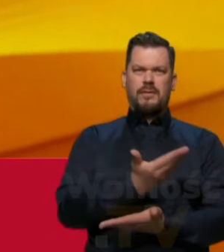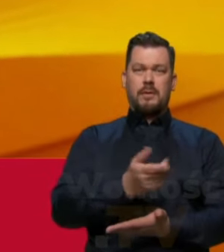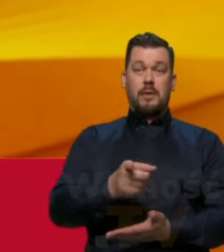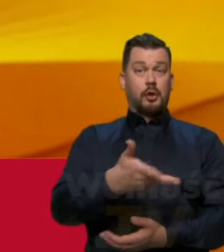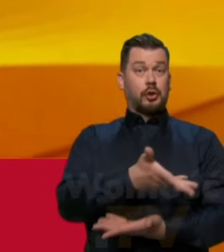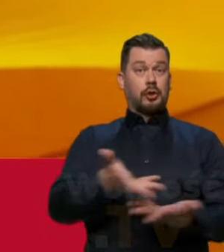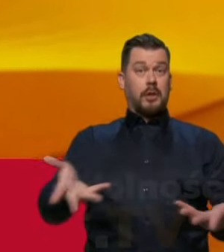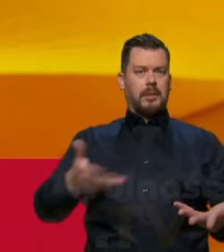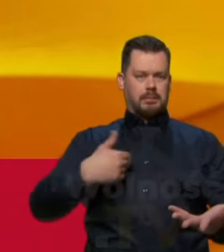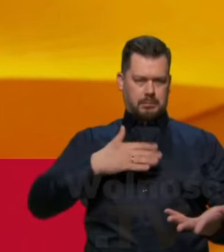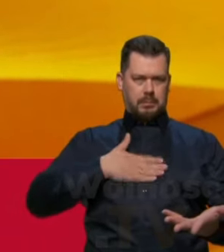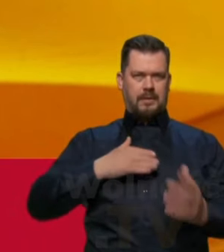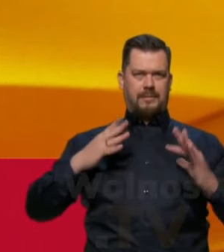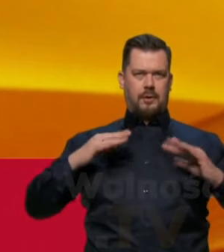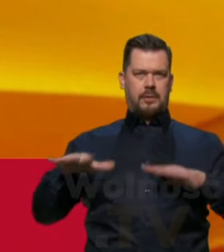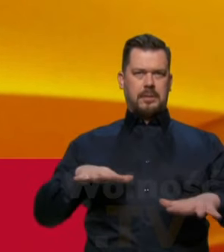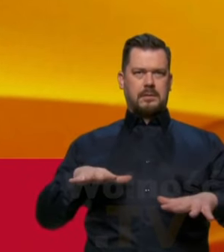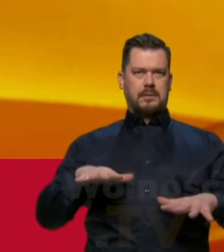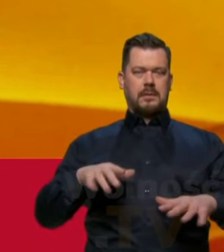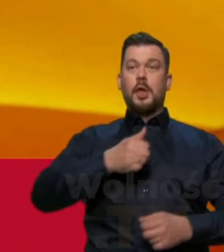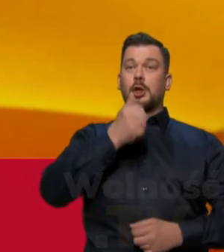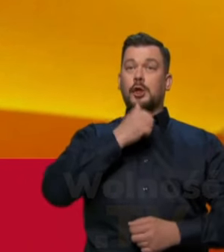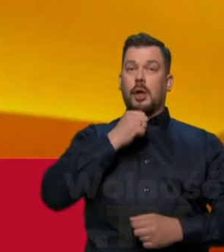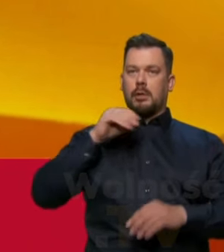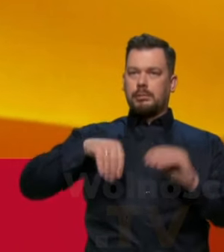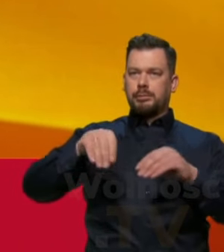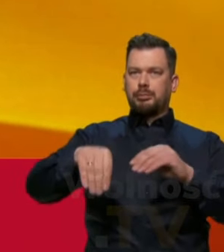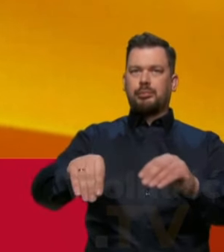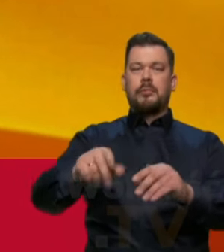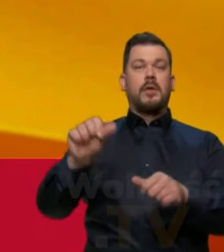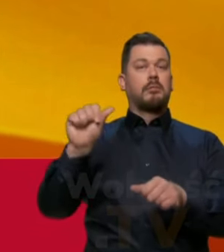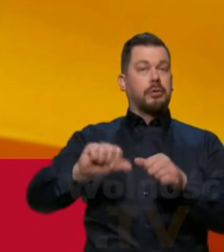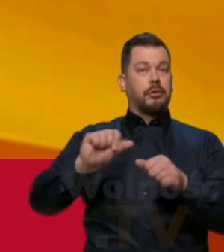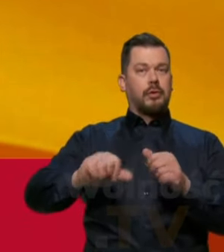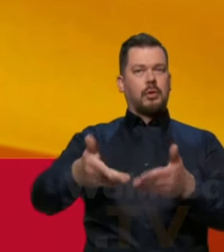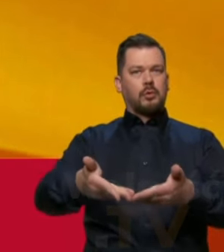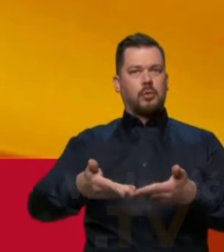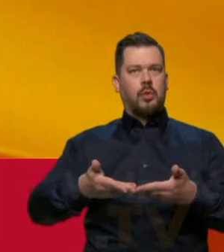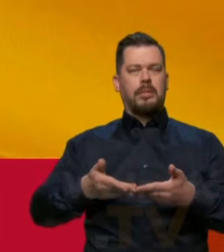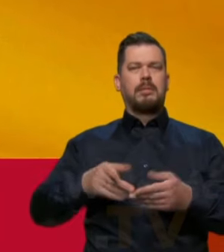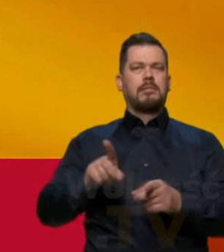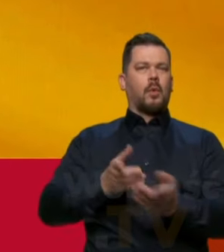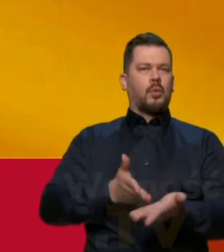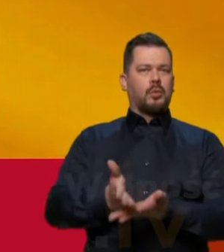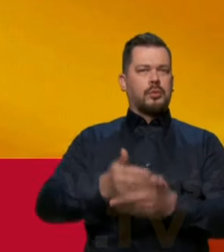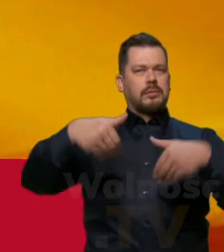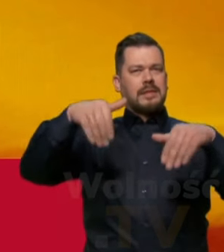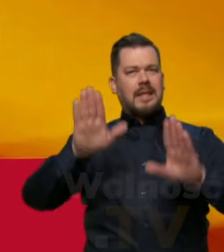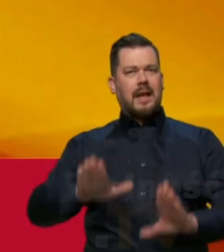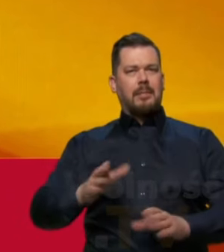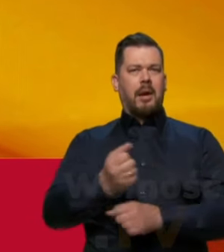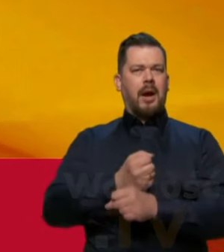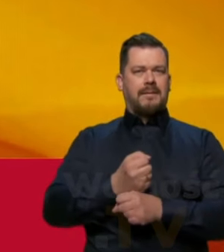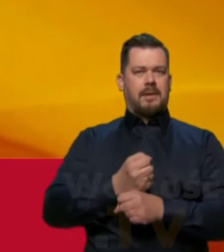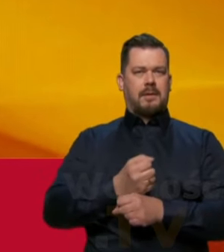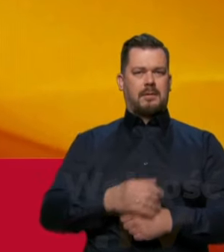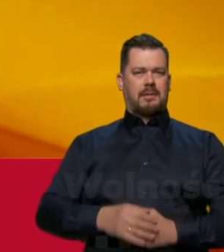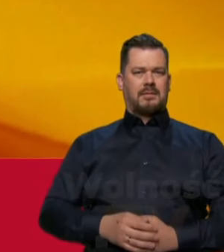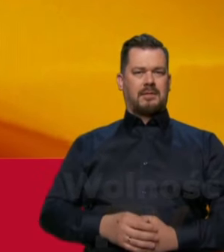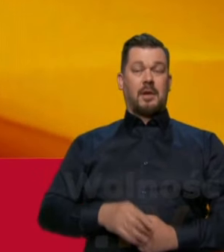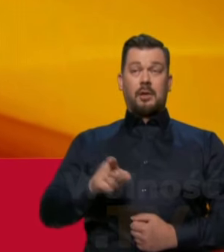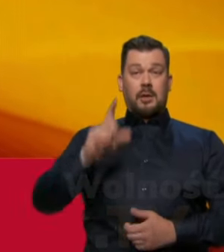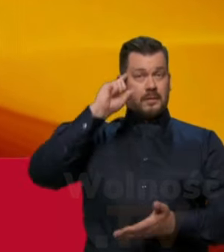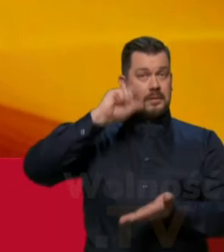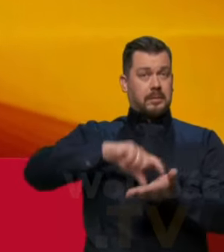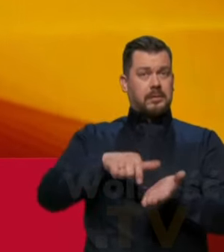Warszawa już ma, w których będą miejsca na zieleń, przestrzeń na przedszkola i żłobki, na punkty usługowe, sklepy i kawiarnie. W takich